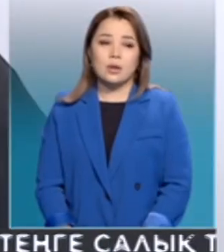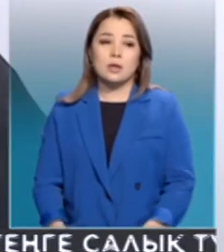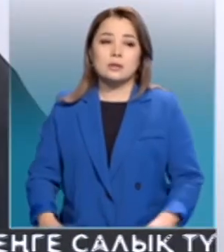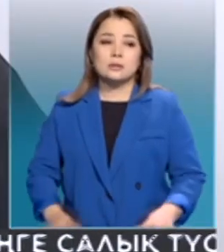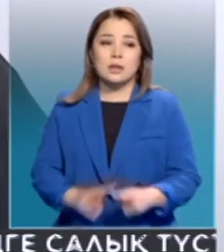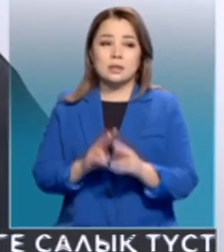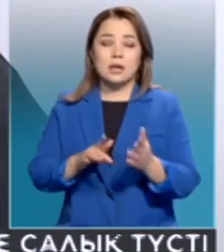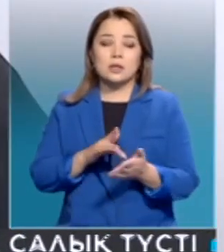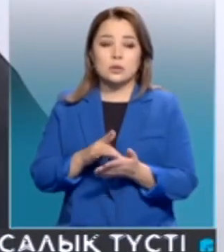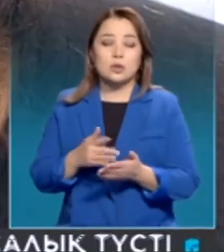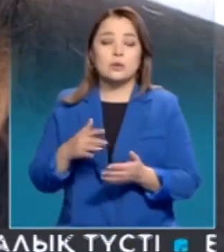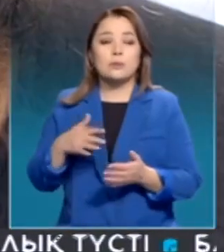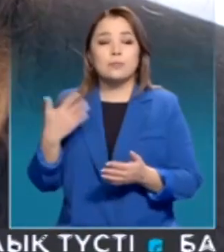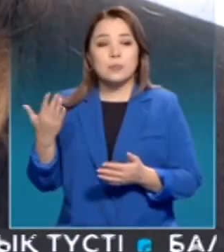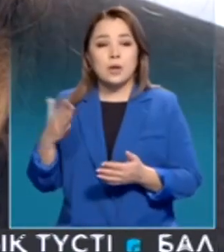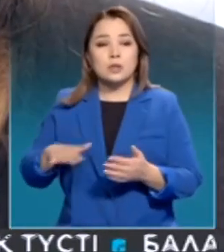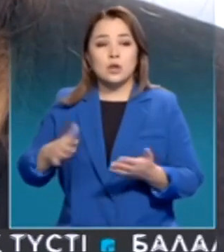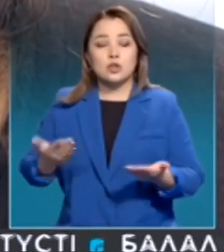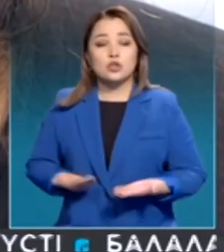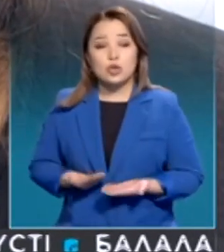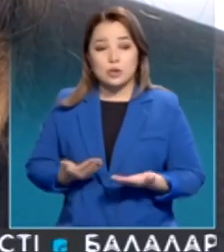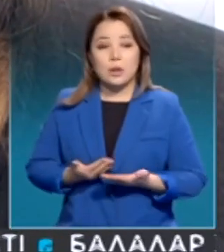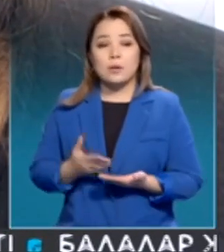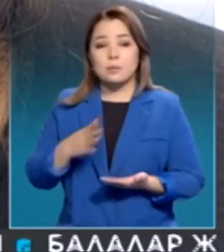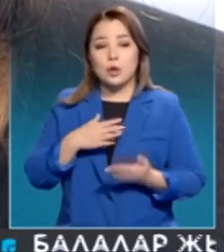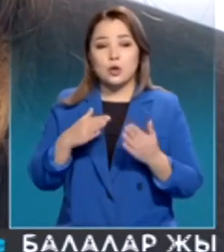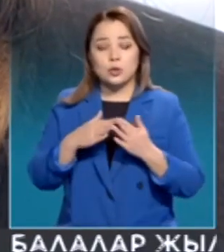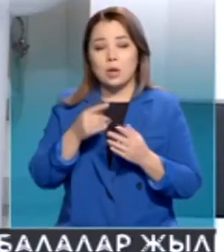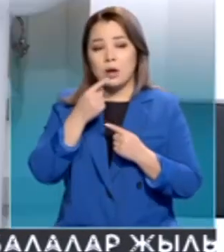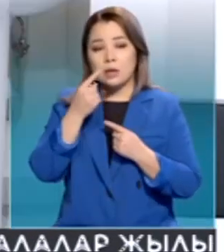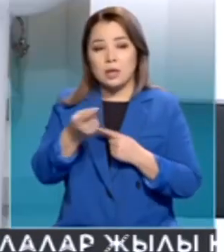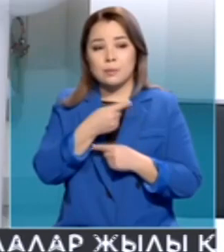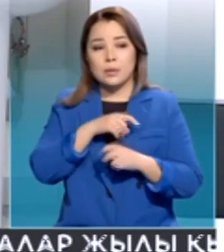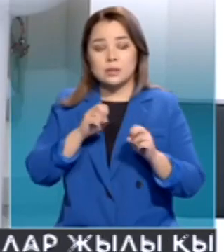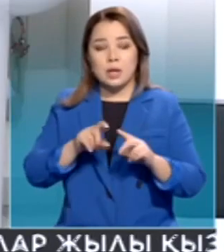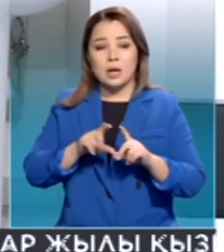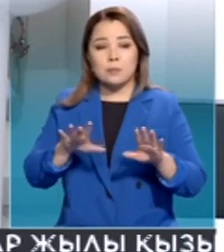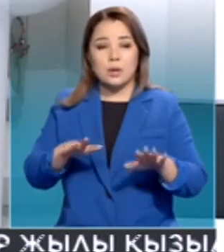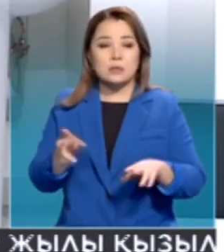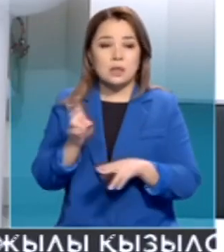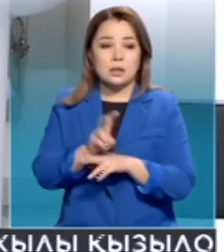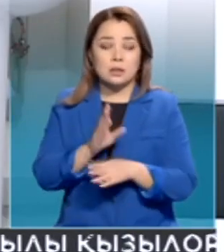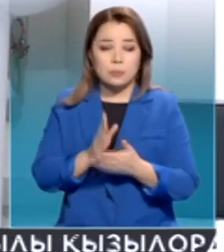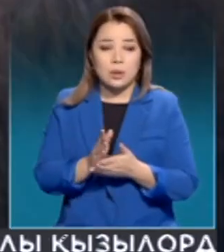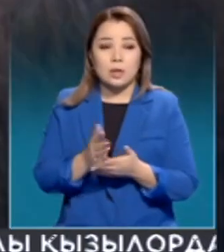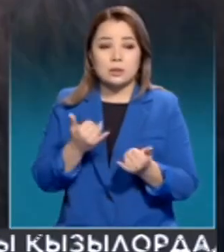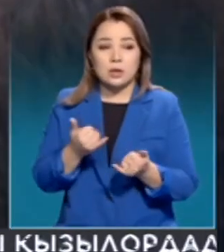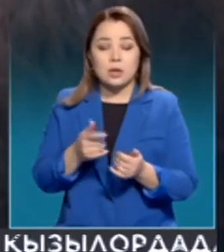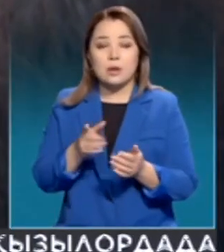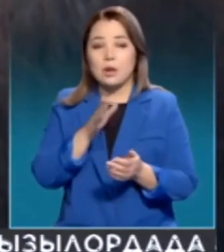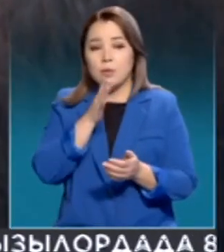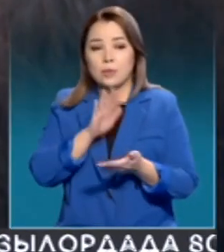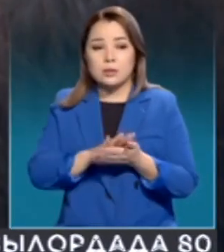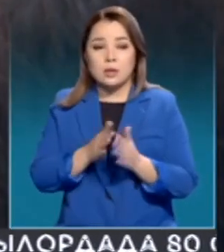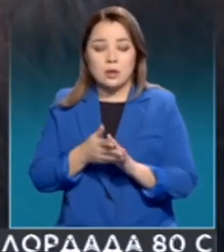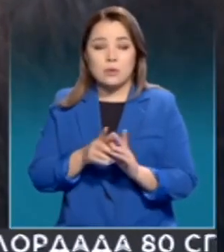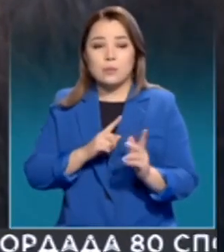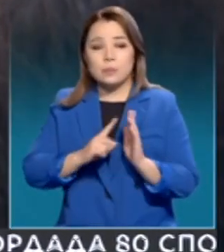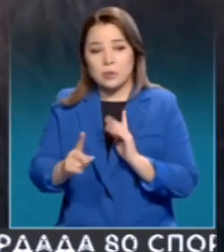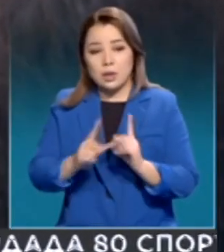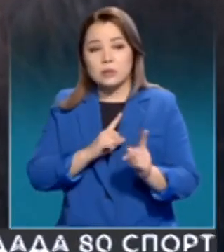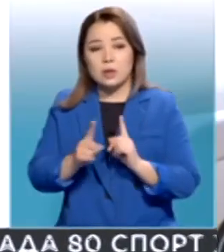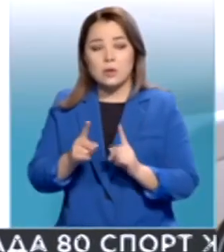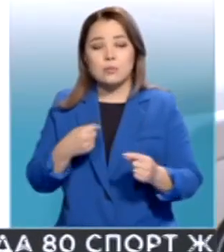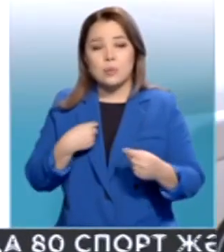Астанадағы оң жағалаудың тұрғыны Ғайни Жамал Марқаева бұған дейін үйінен алыс жердегі медициналық мекемеде ем алған. Зейнеткер көп уақытын жолмен өтетін кездер